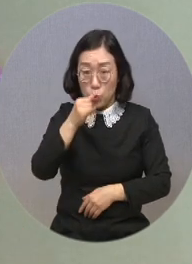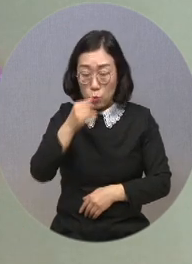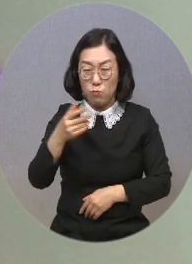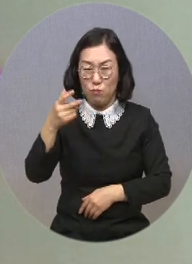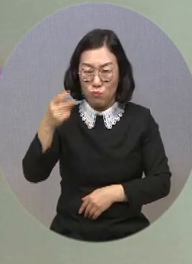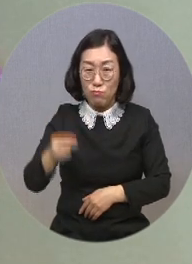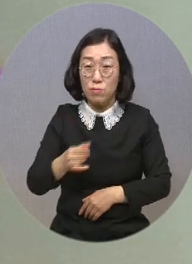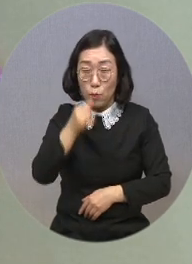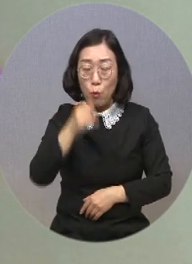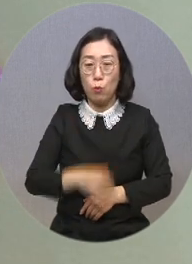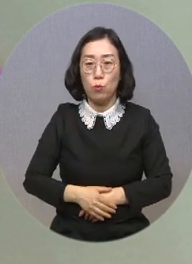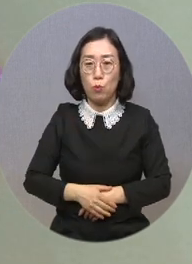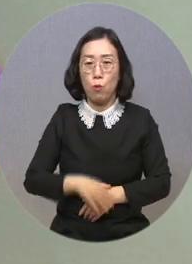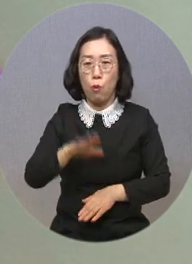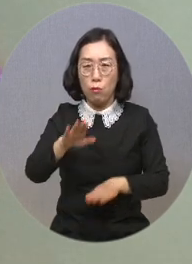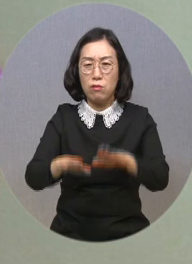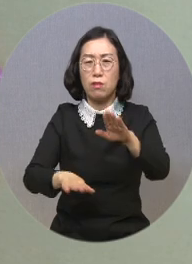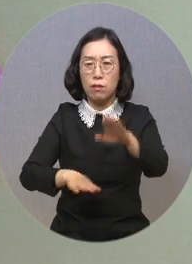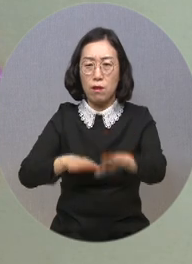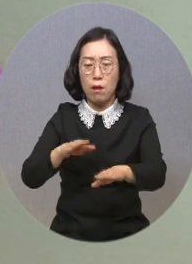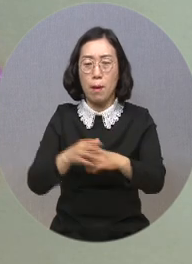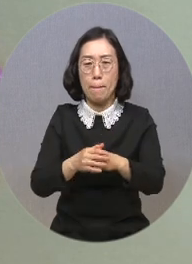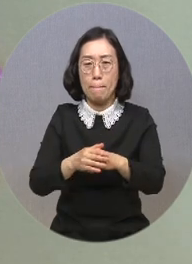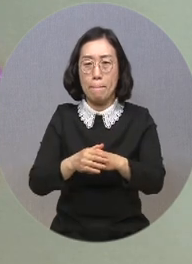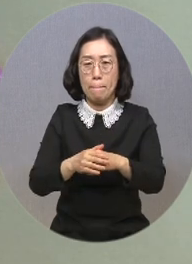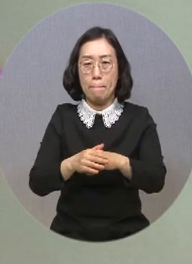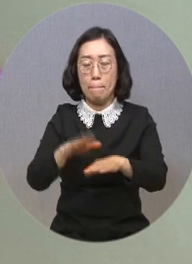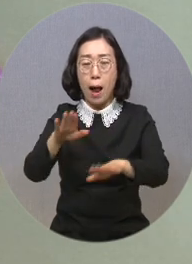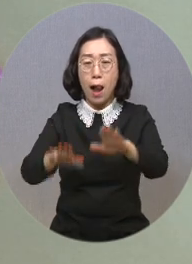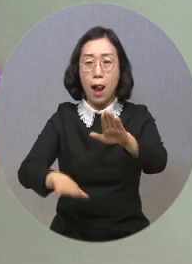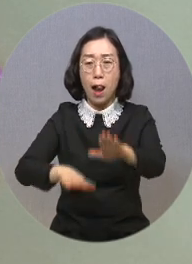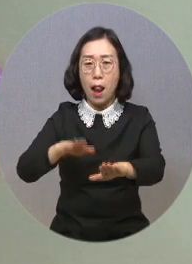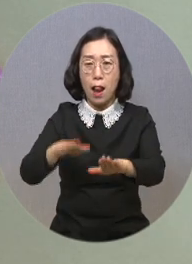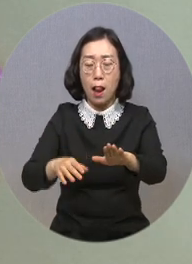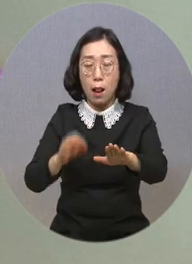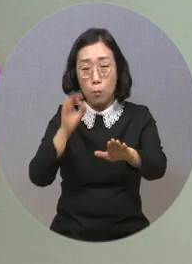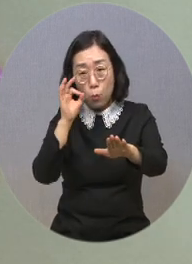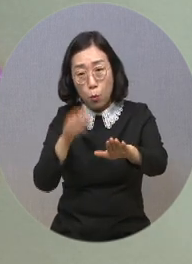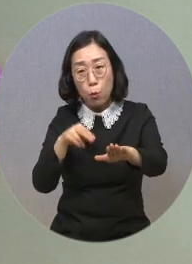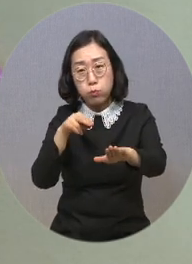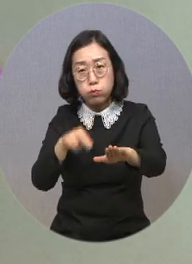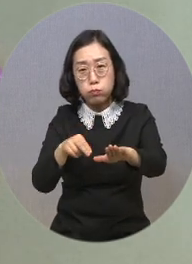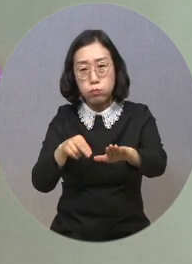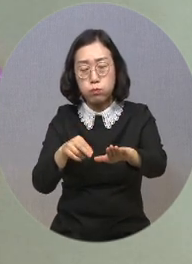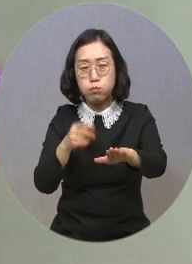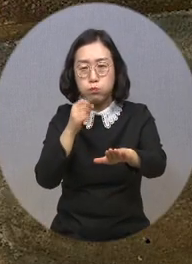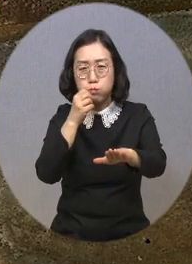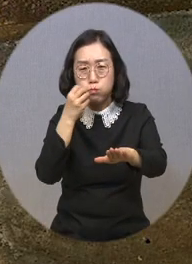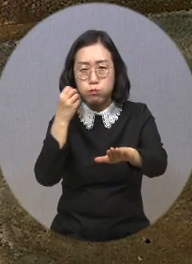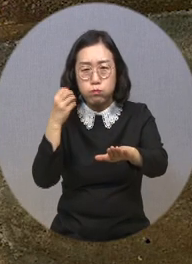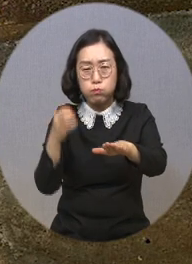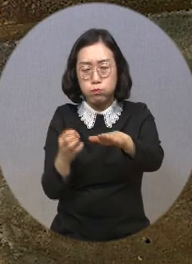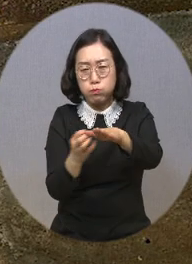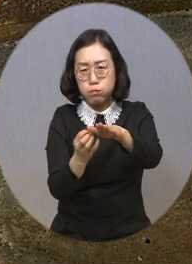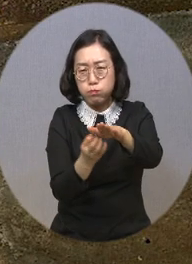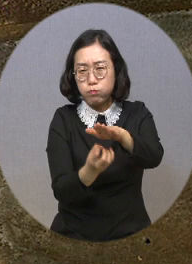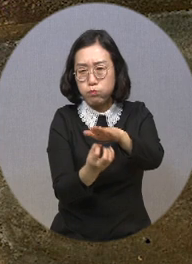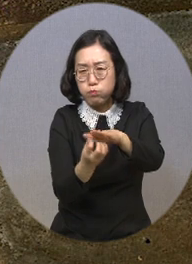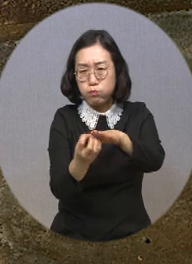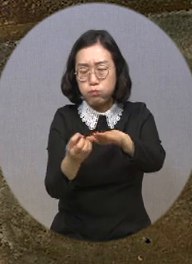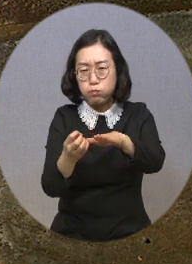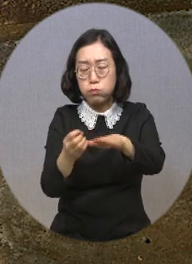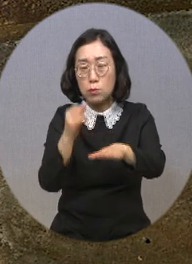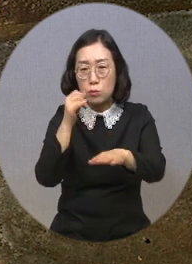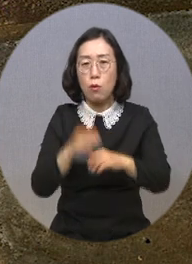걷고 있는데 발이 좀 뒤충뒤충 걷고 있으면 발을 보면 물집이 잡혀서 다 터져가지고. 네.